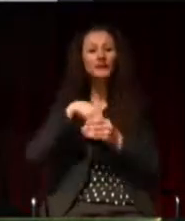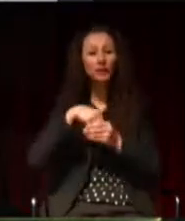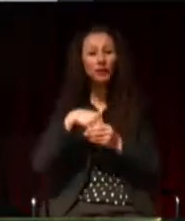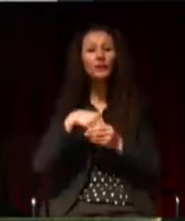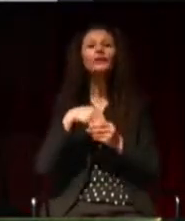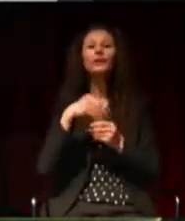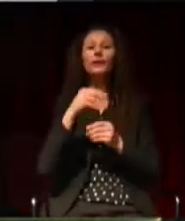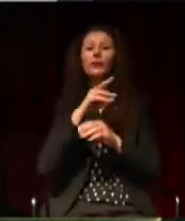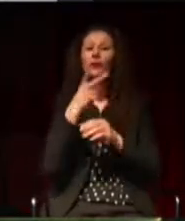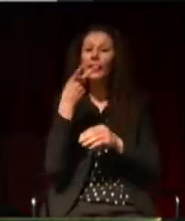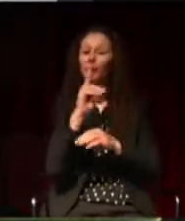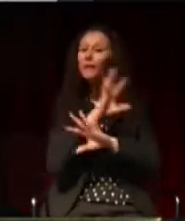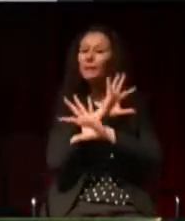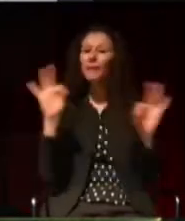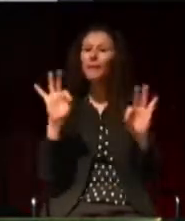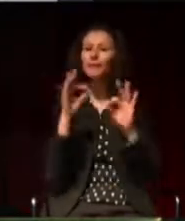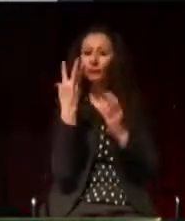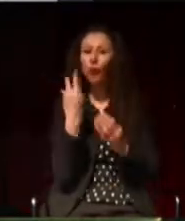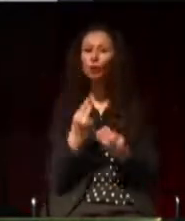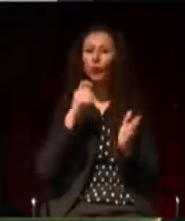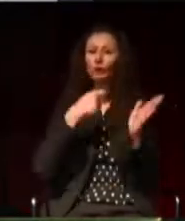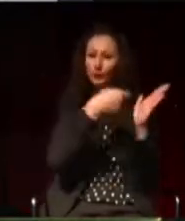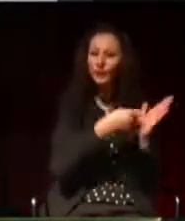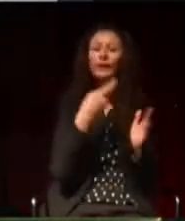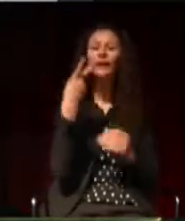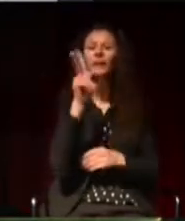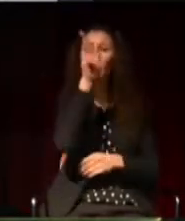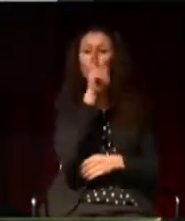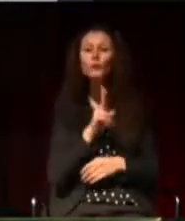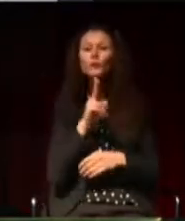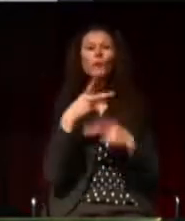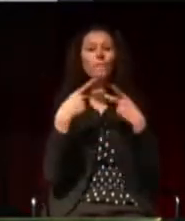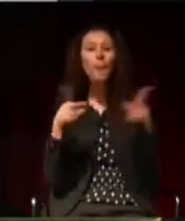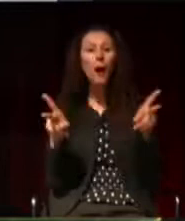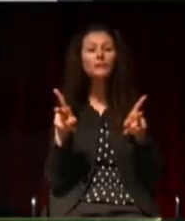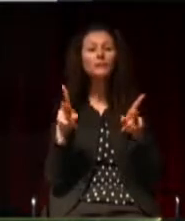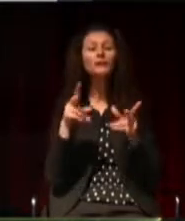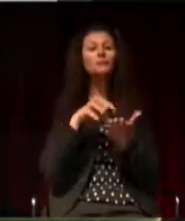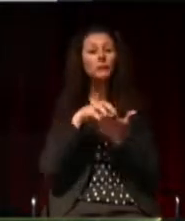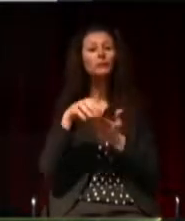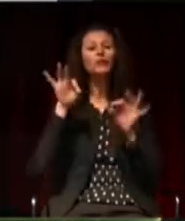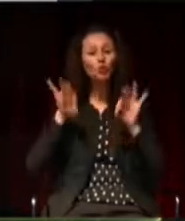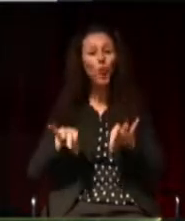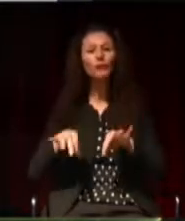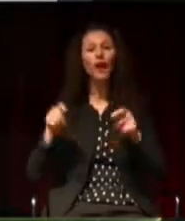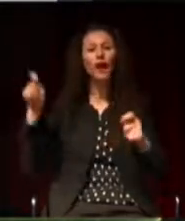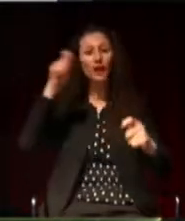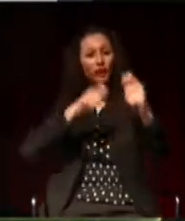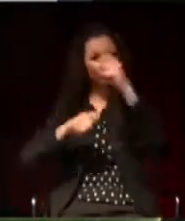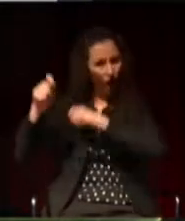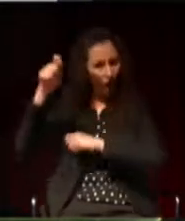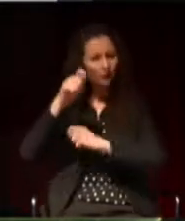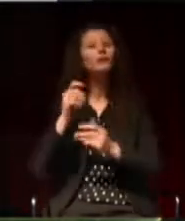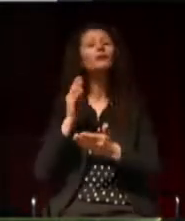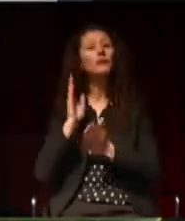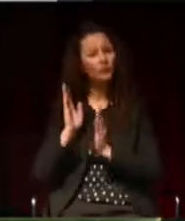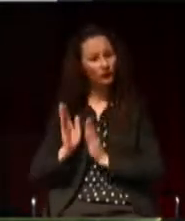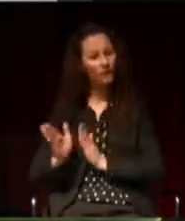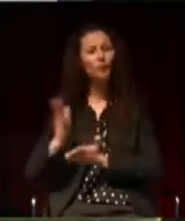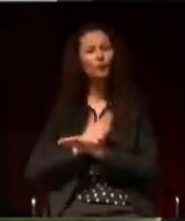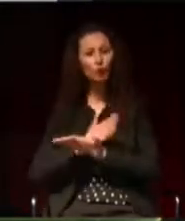2000 bitti ve teslim edildi. 2200 bağımsız birimin şu anda inşaat yapım aşamaları